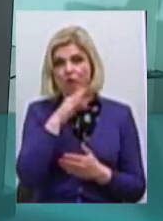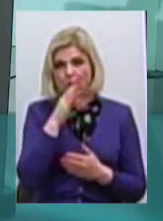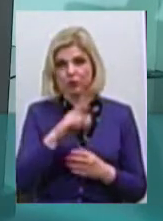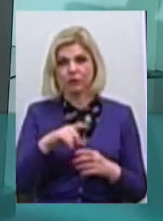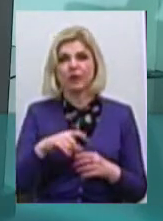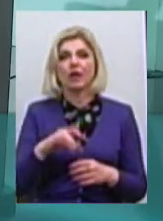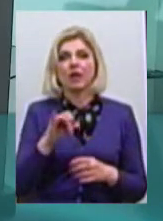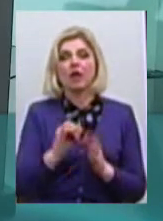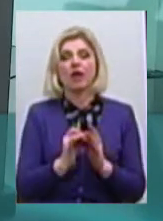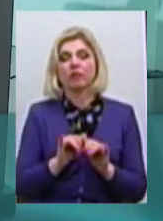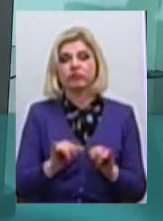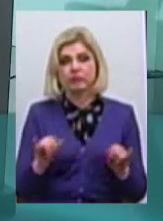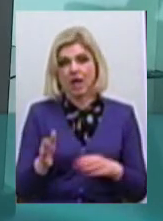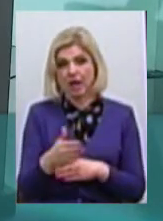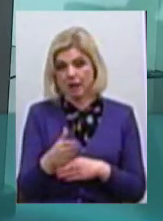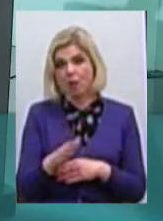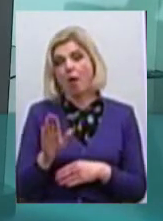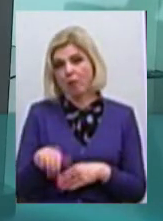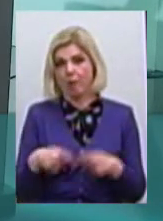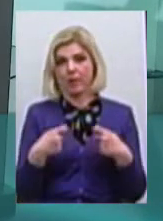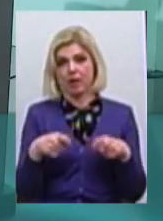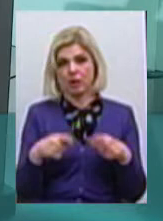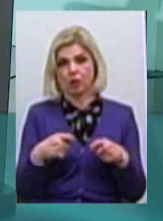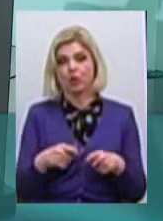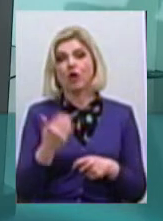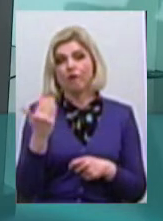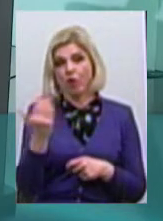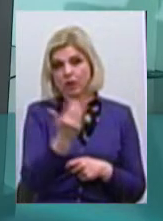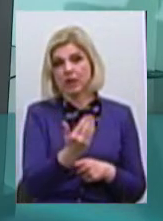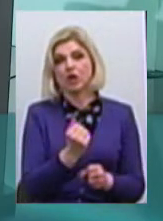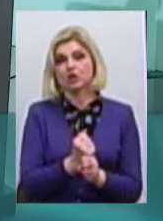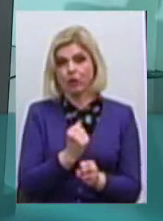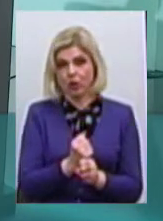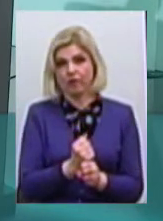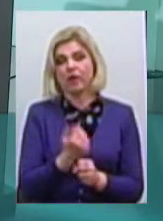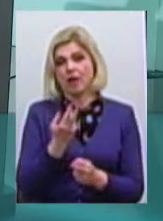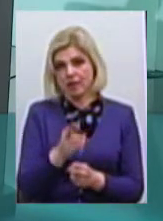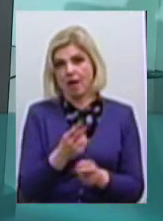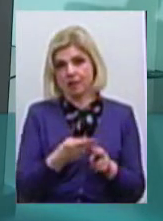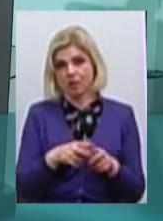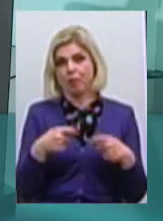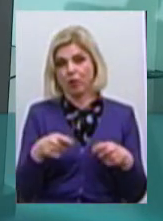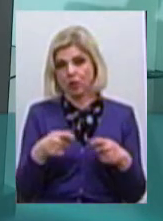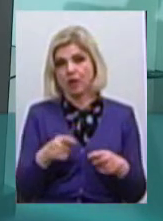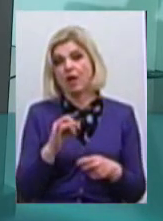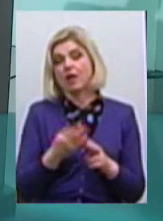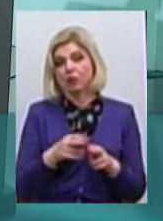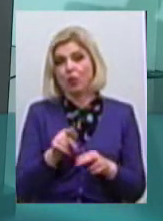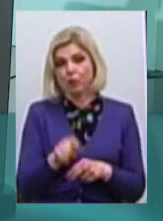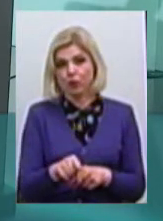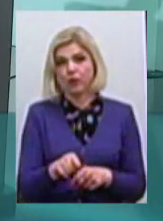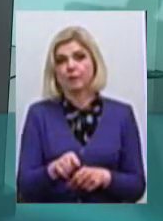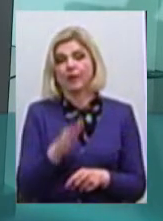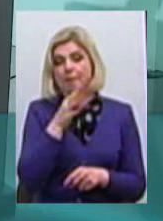використовують, вирощують цю рибу, а потім продають. Вони для цього і створювались. І, як правило, от